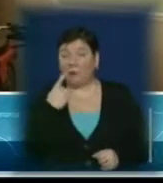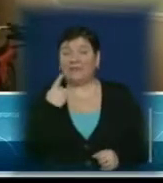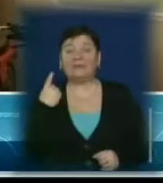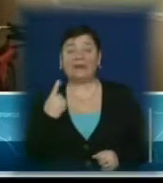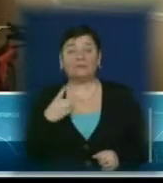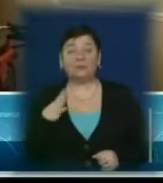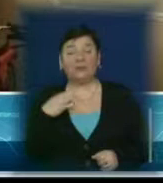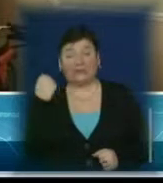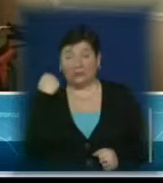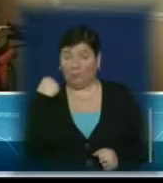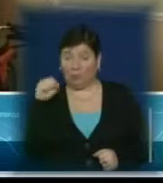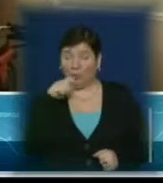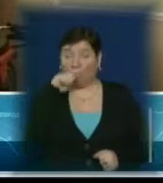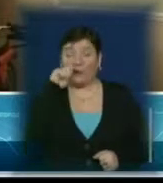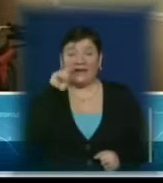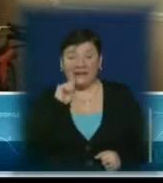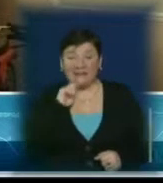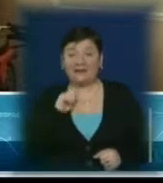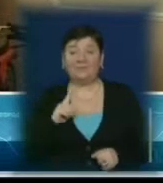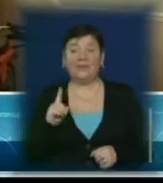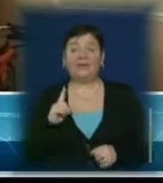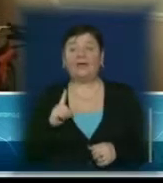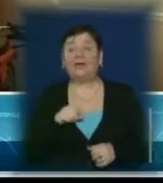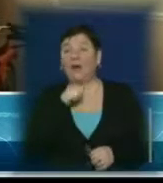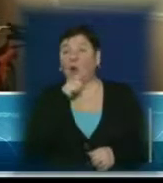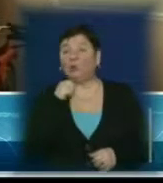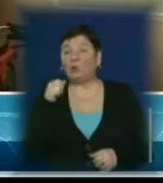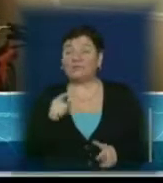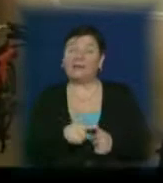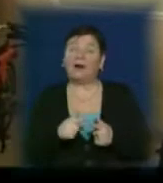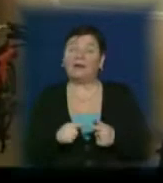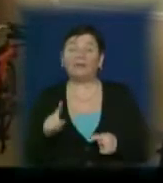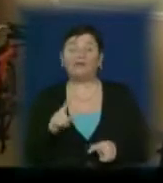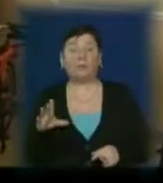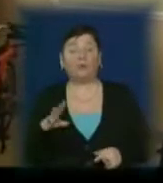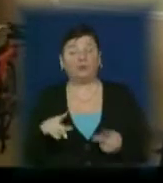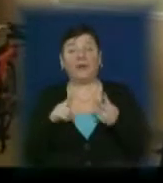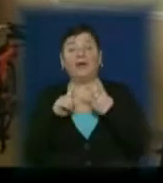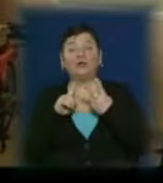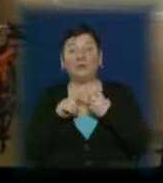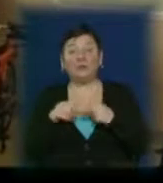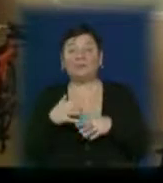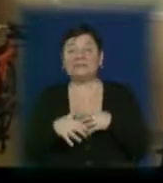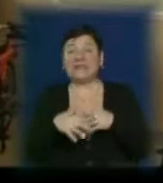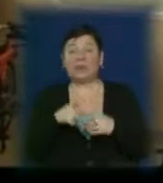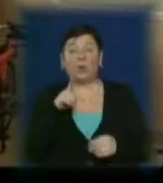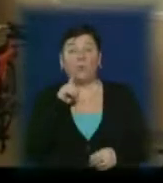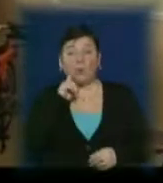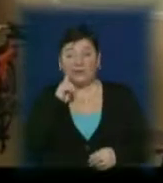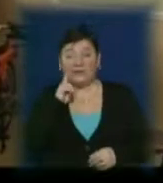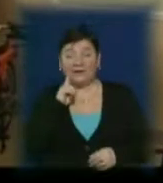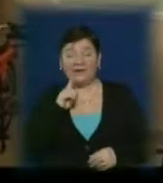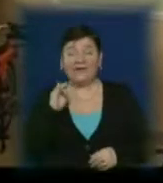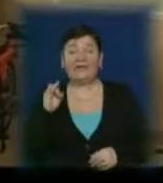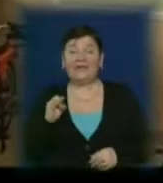була чемпіоном України в класі дорослих. Але щоб бути другими серед молоді в чемпіонаті України